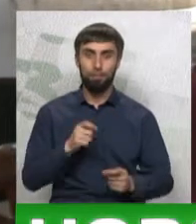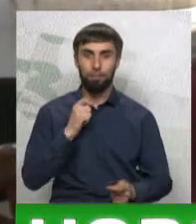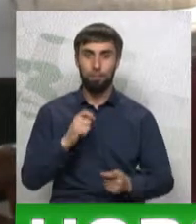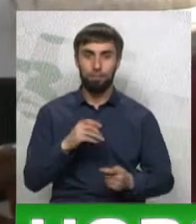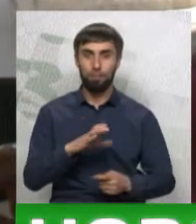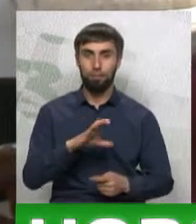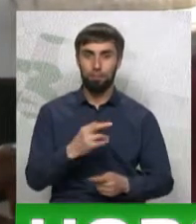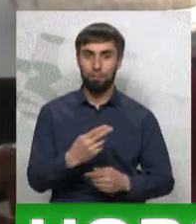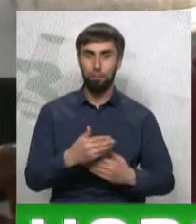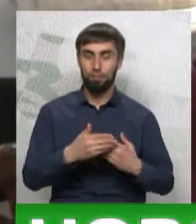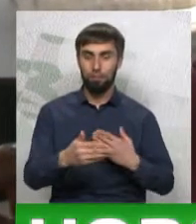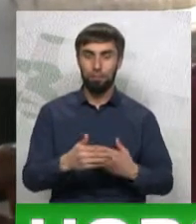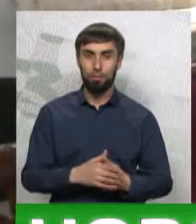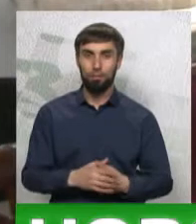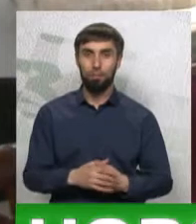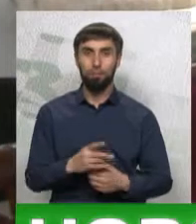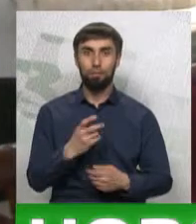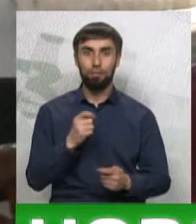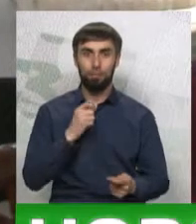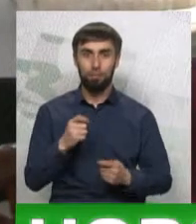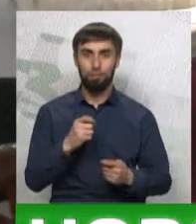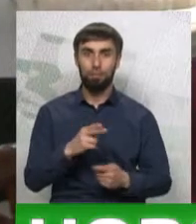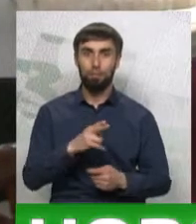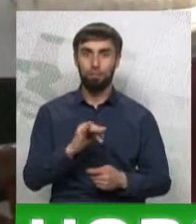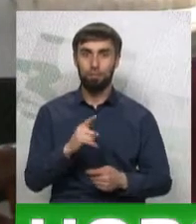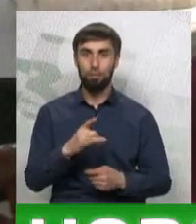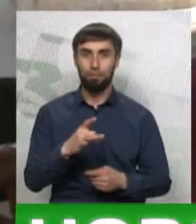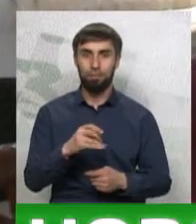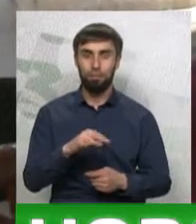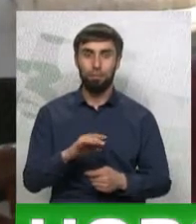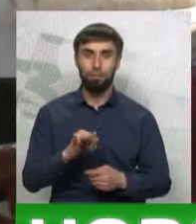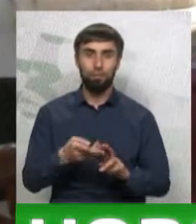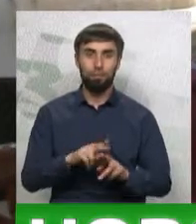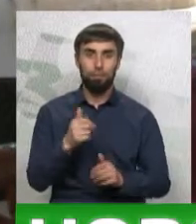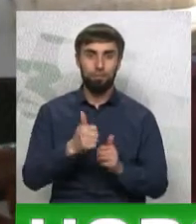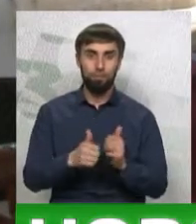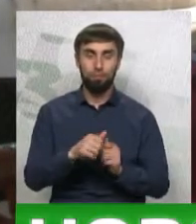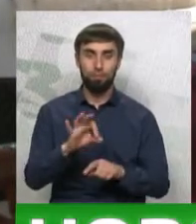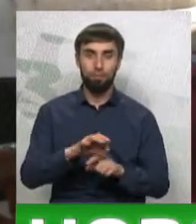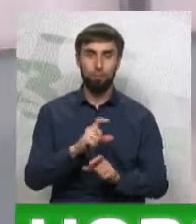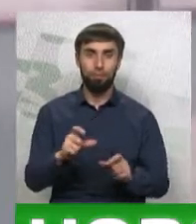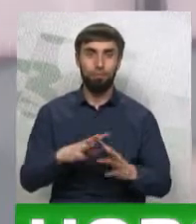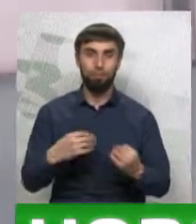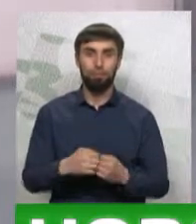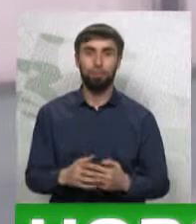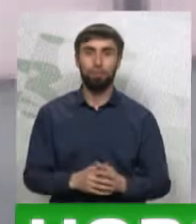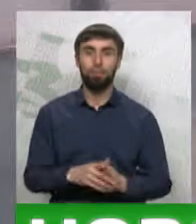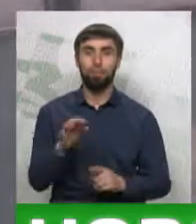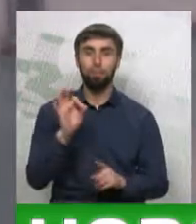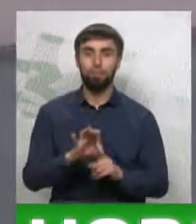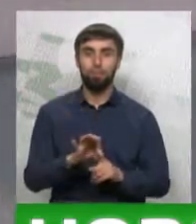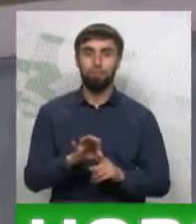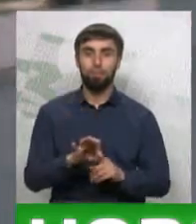социальной дистанции не соблюдаются без режим поэтому очень часто люди болеют семьями в целях предотвращения